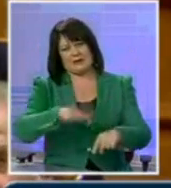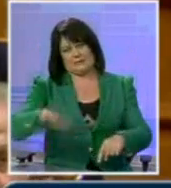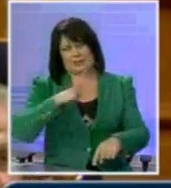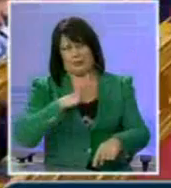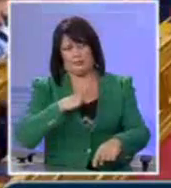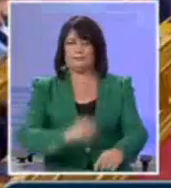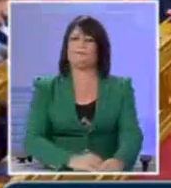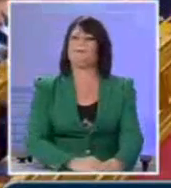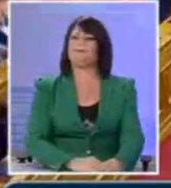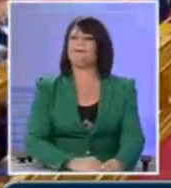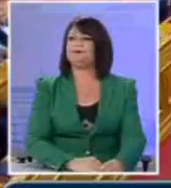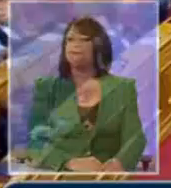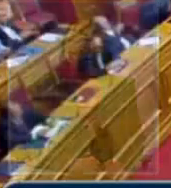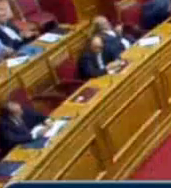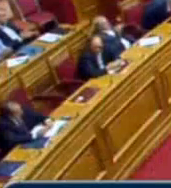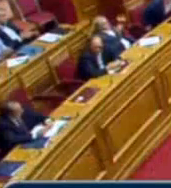κοινωνίας.